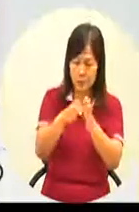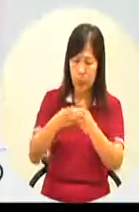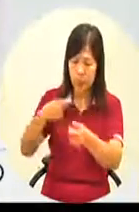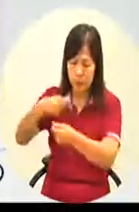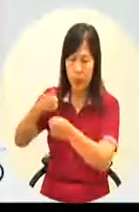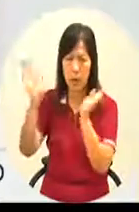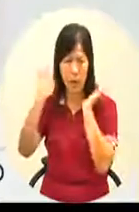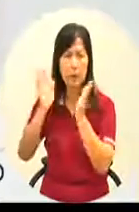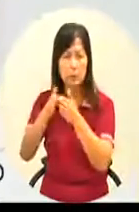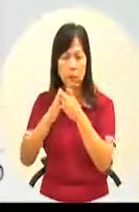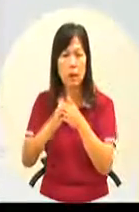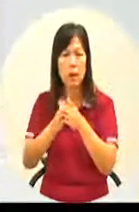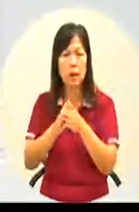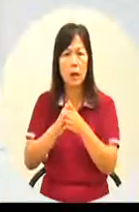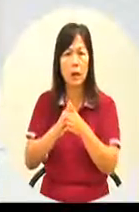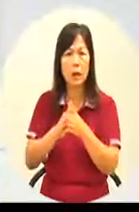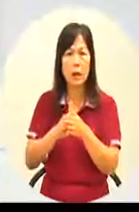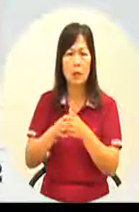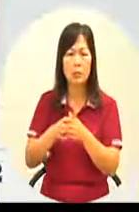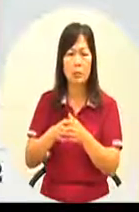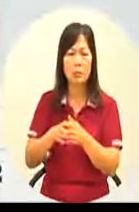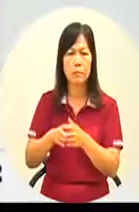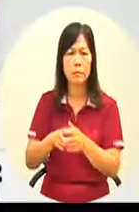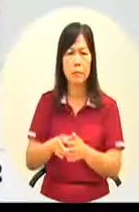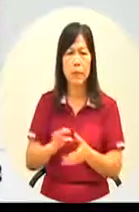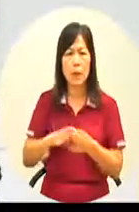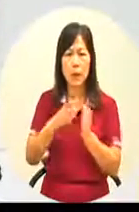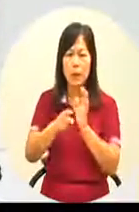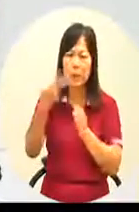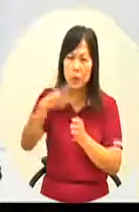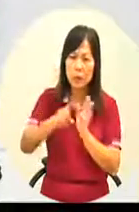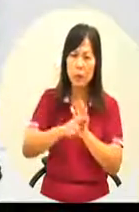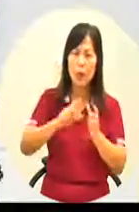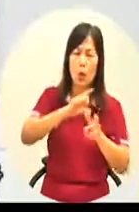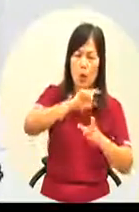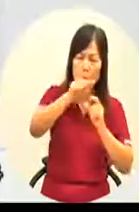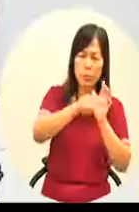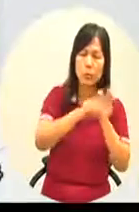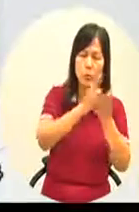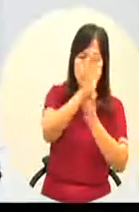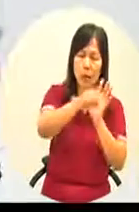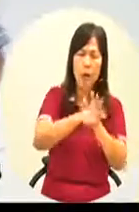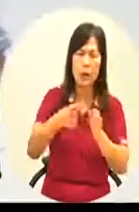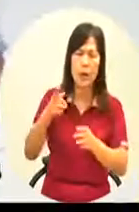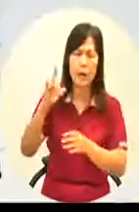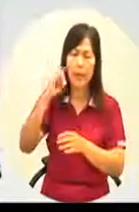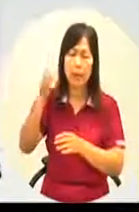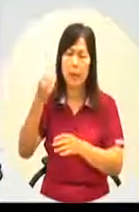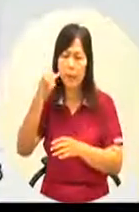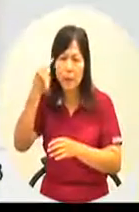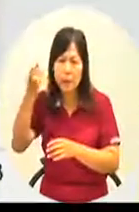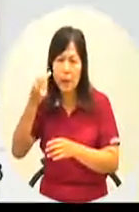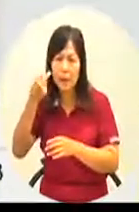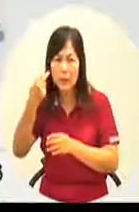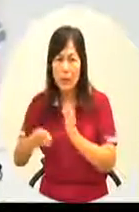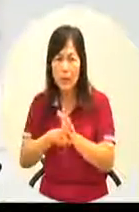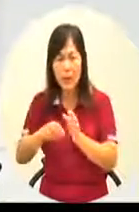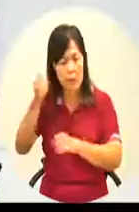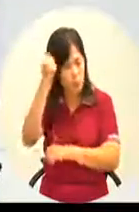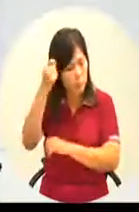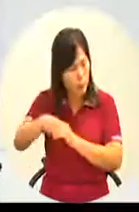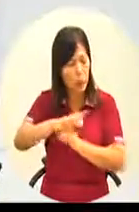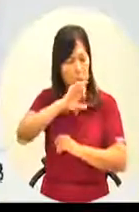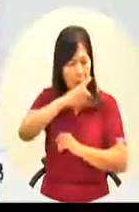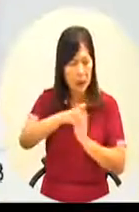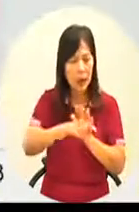子，教育。新移民的二代，无嘛讲，伊等于因阿姑啊，住伫越南，因阿姑啊，住伫印尼，恁是毋是当来台湾